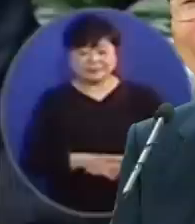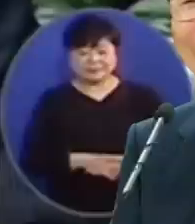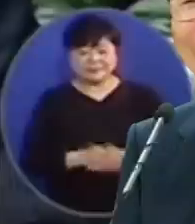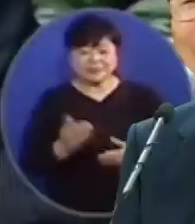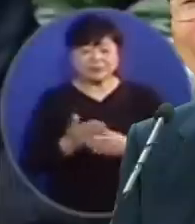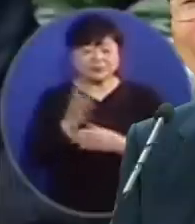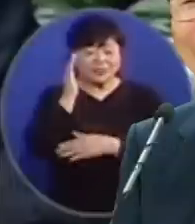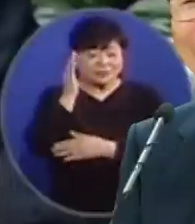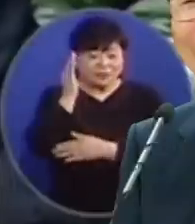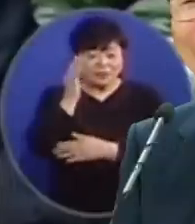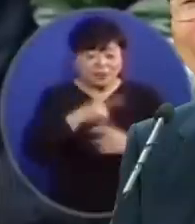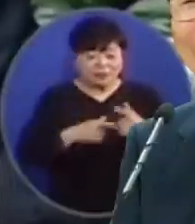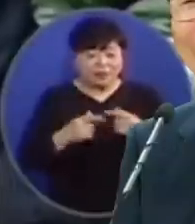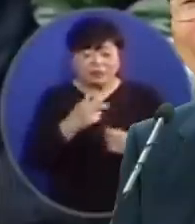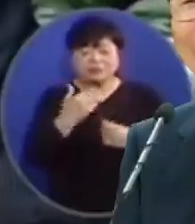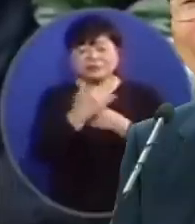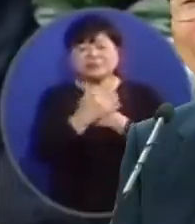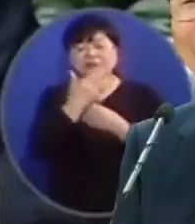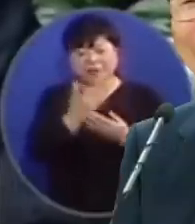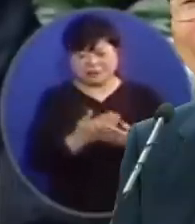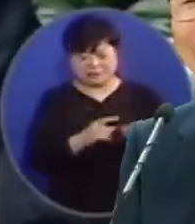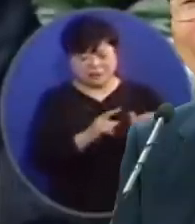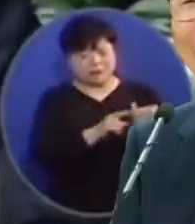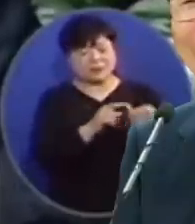부흥회에 가서 설교 들은 것보다 더 큰 은혜를 받았어요.